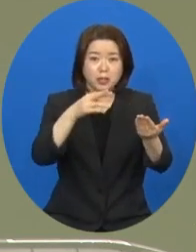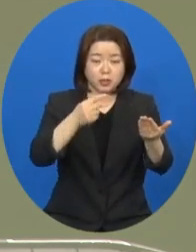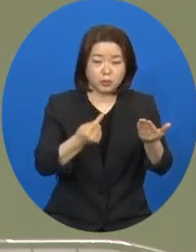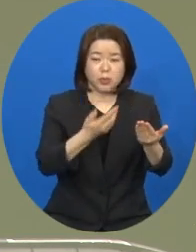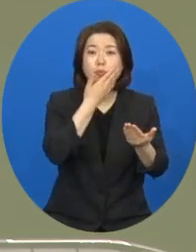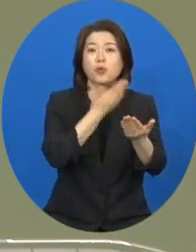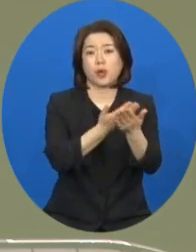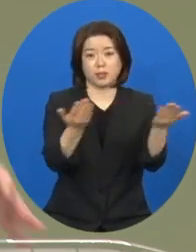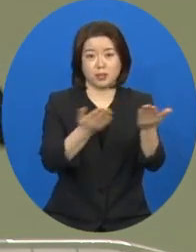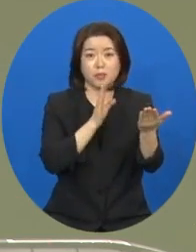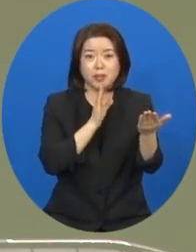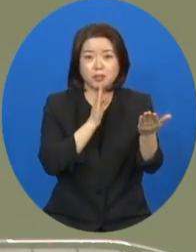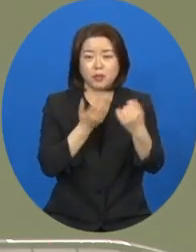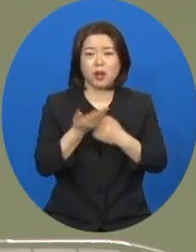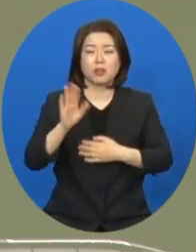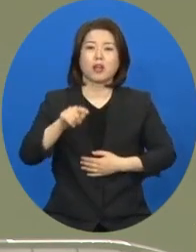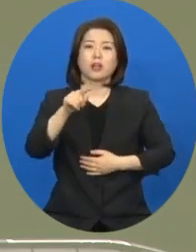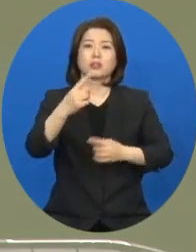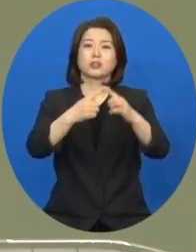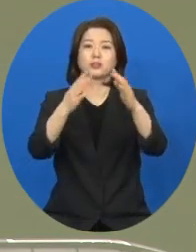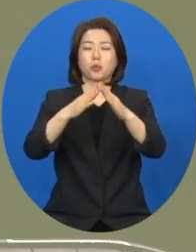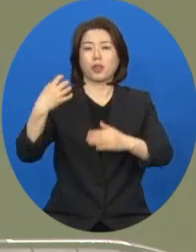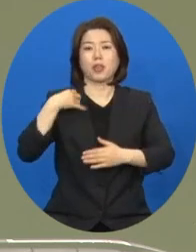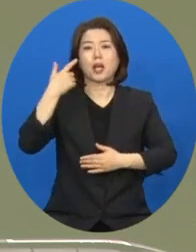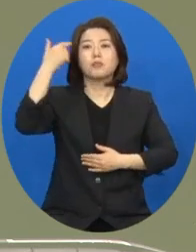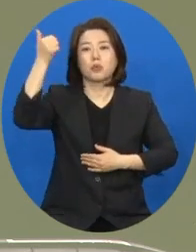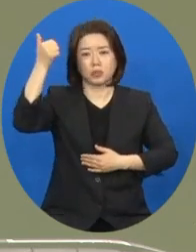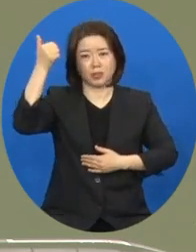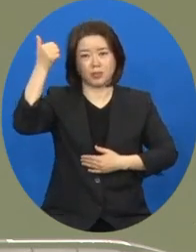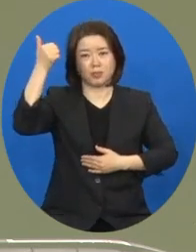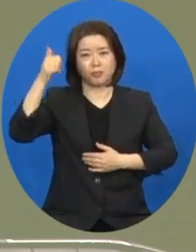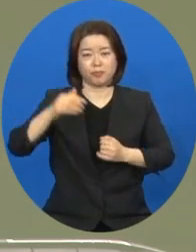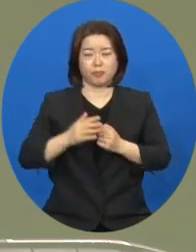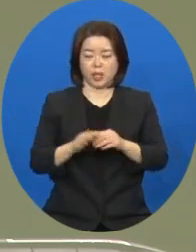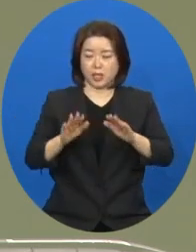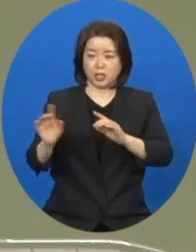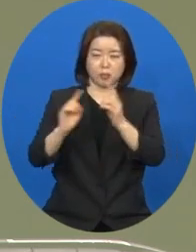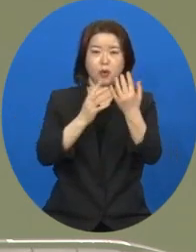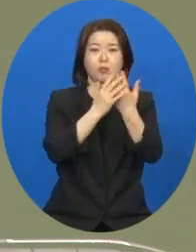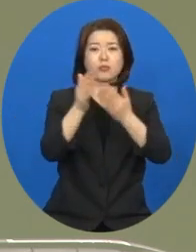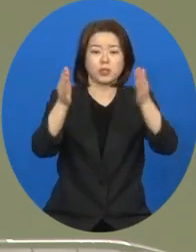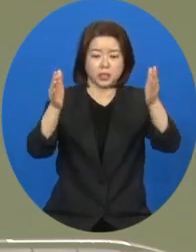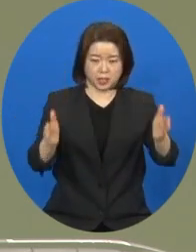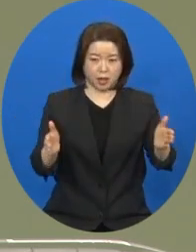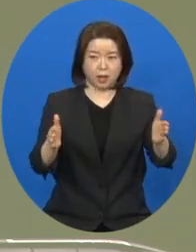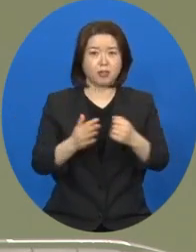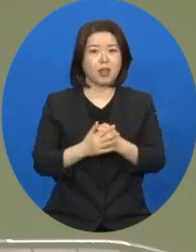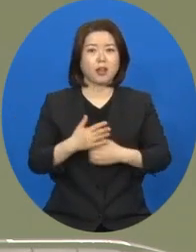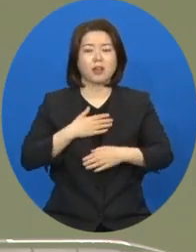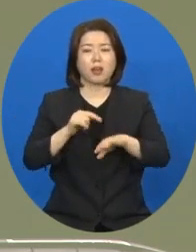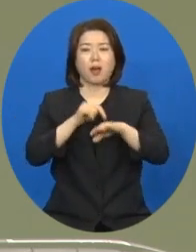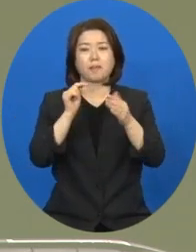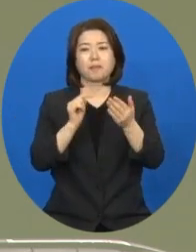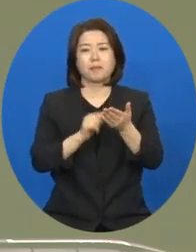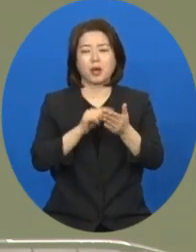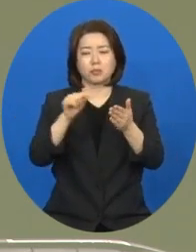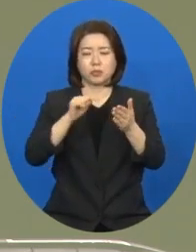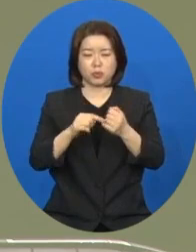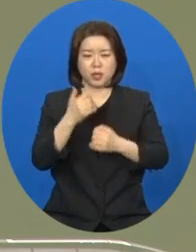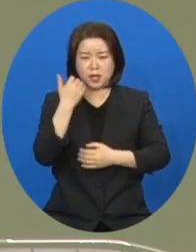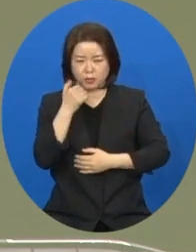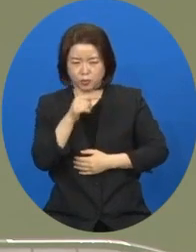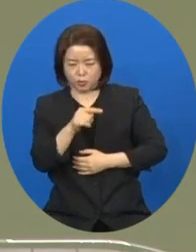일이죠. 근데 그 교회 담임 목사님이 이번 부흥회 기간 동안 내가 마음에